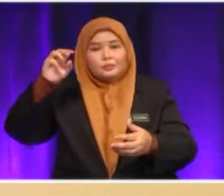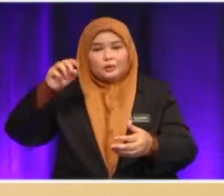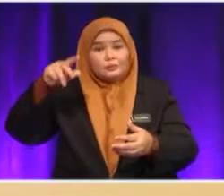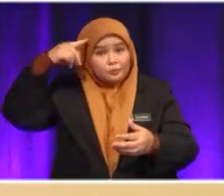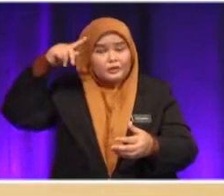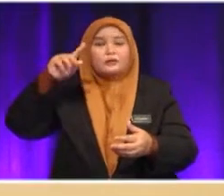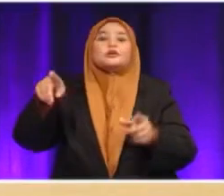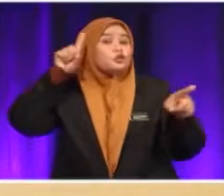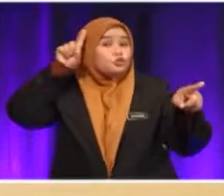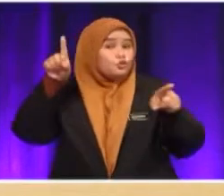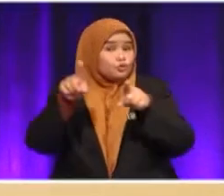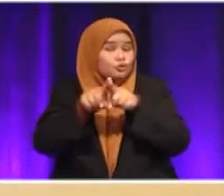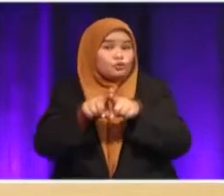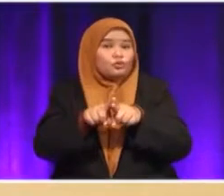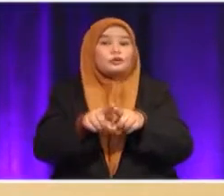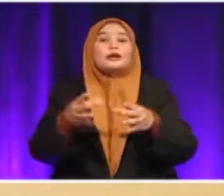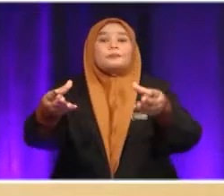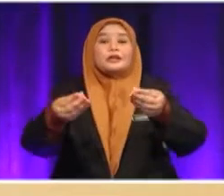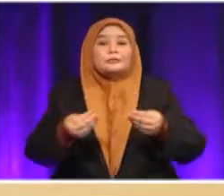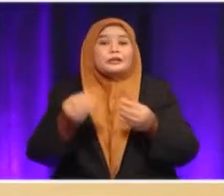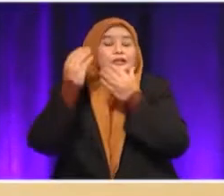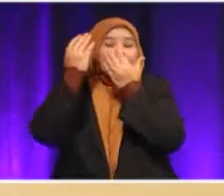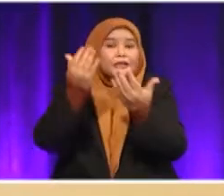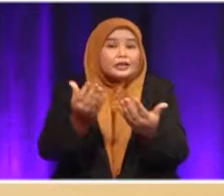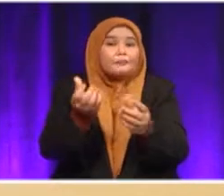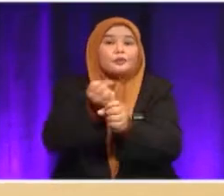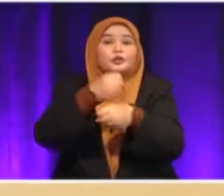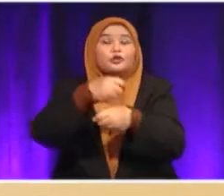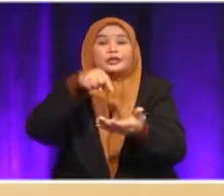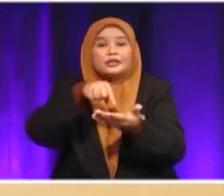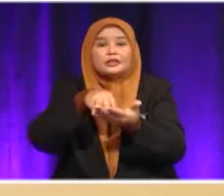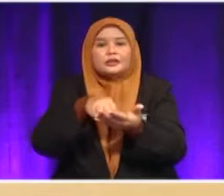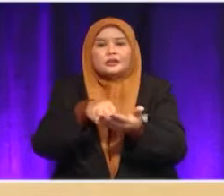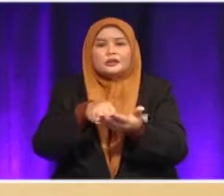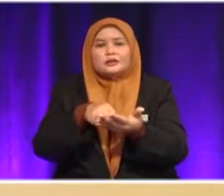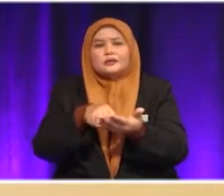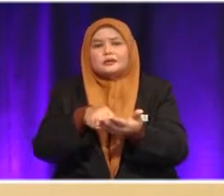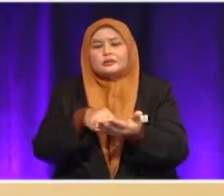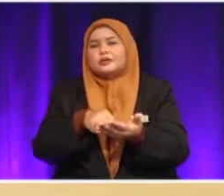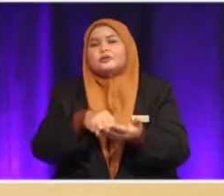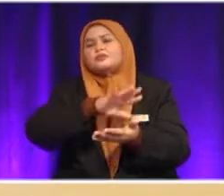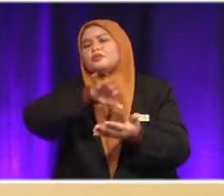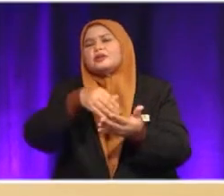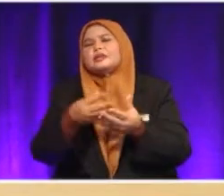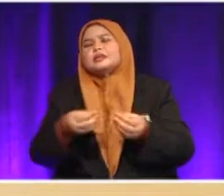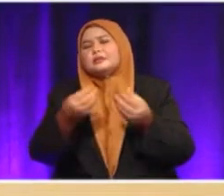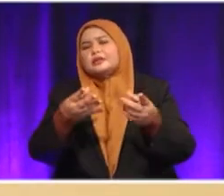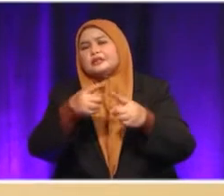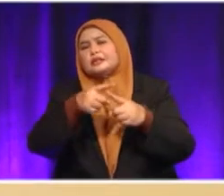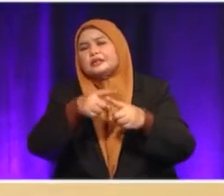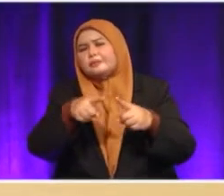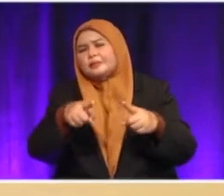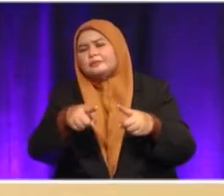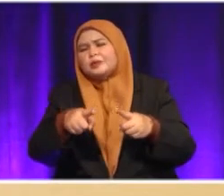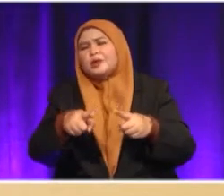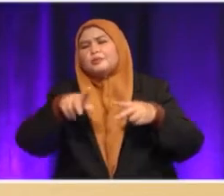bersetuju dan menerima cadangan pembentukan ini maksudnya partai politik menerima tetapi mereka ini